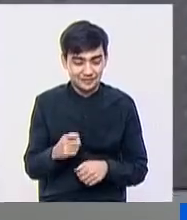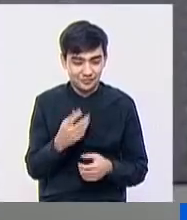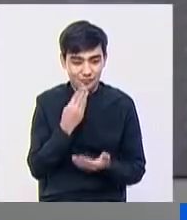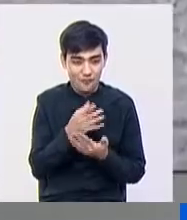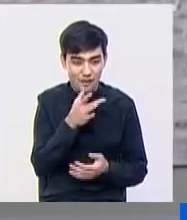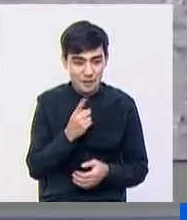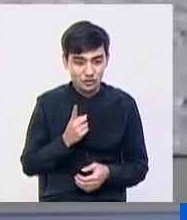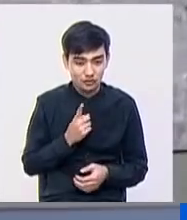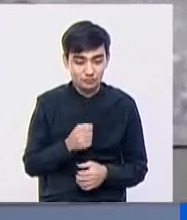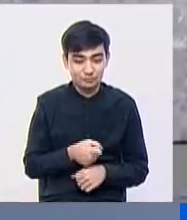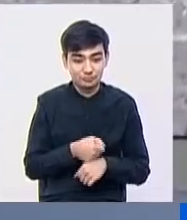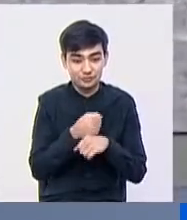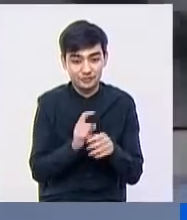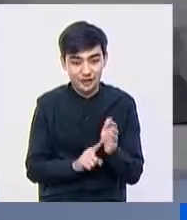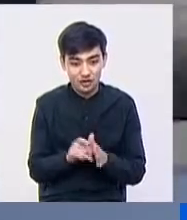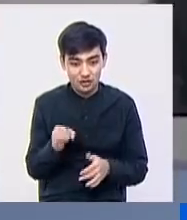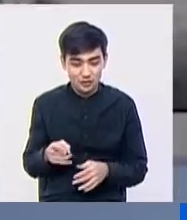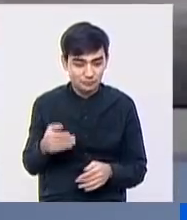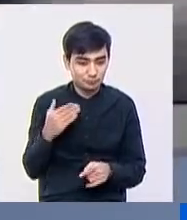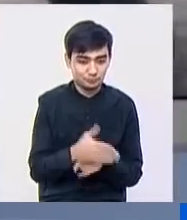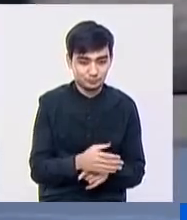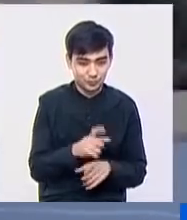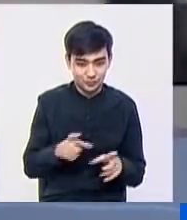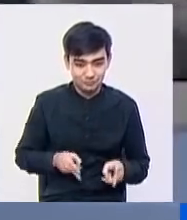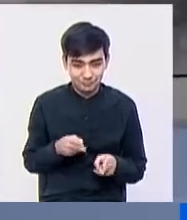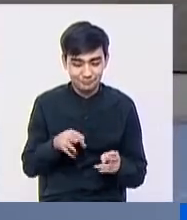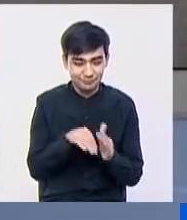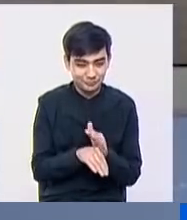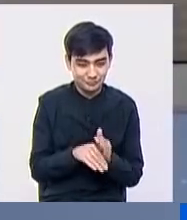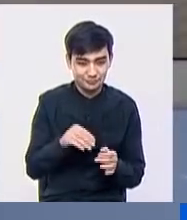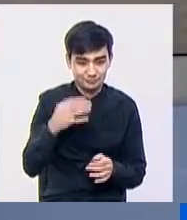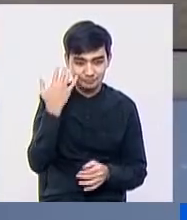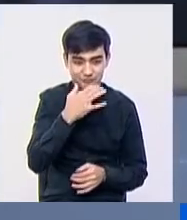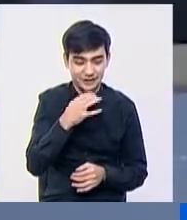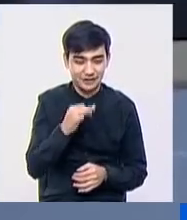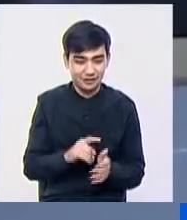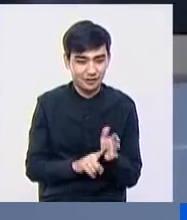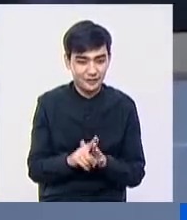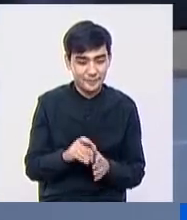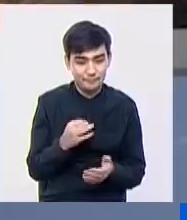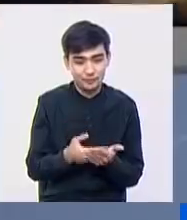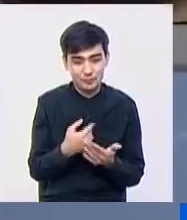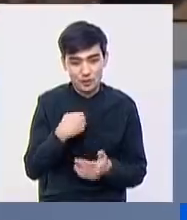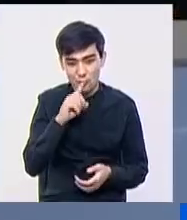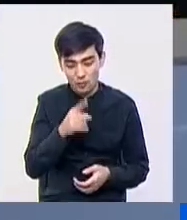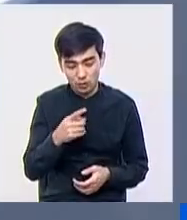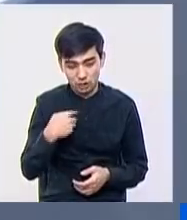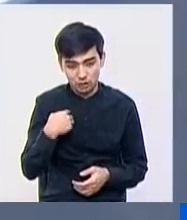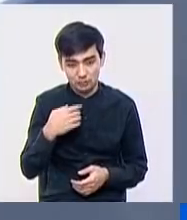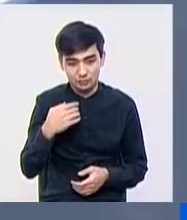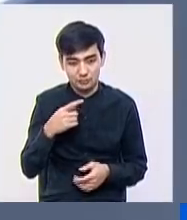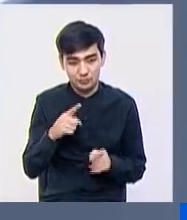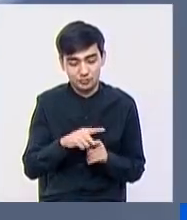я говорю, что мы проспали эту операцию, мы проспали этих людей в течение, может быть, года, а может быть, нескольких